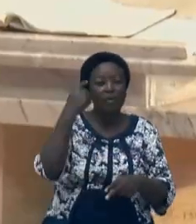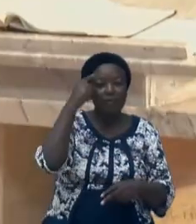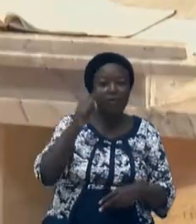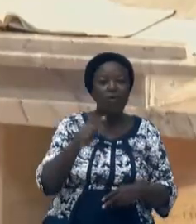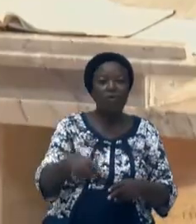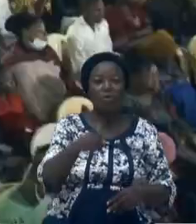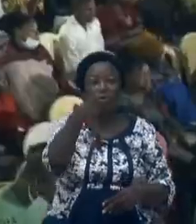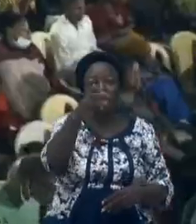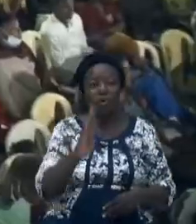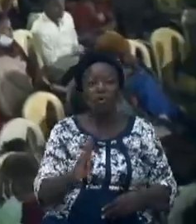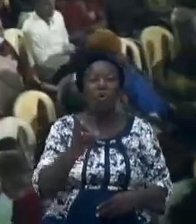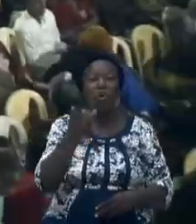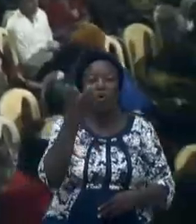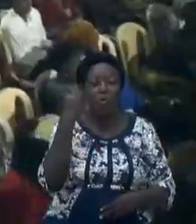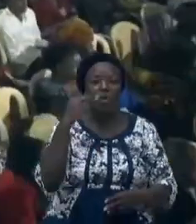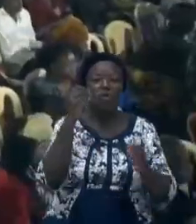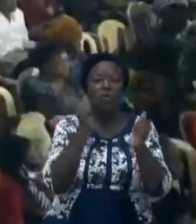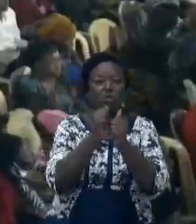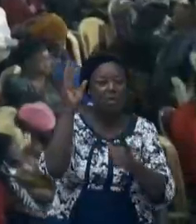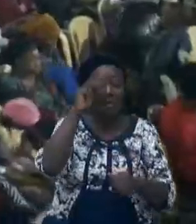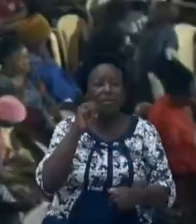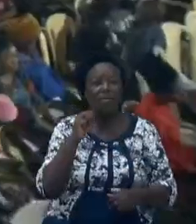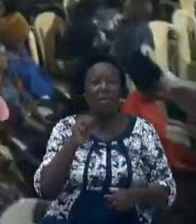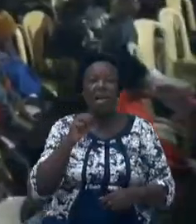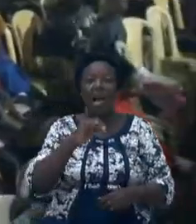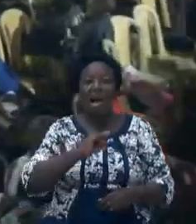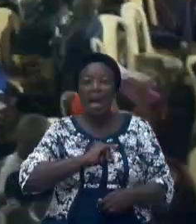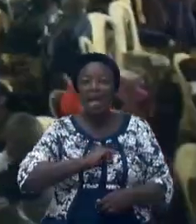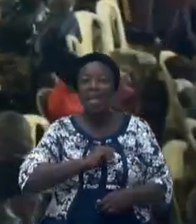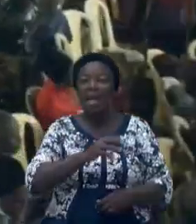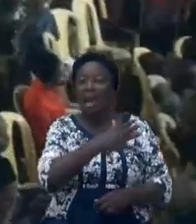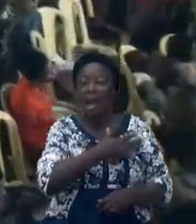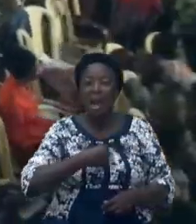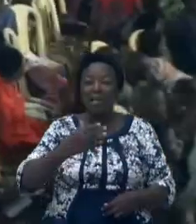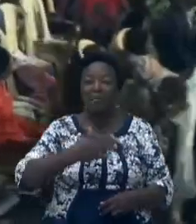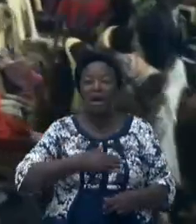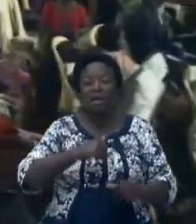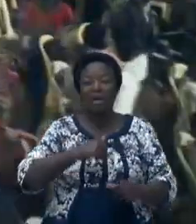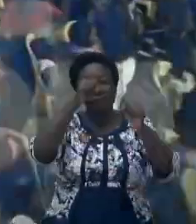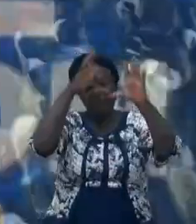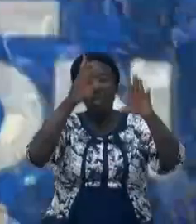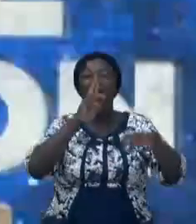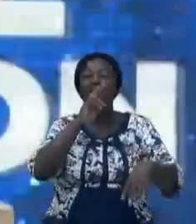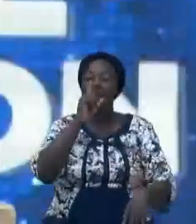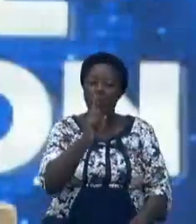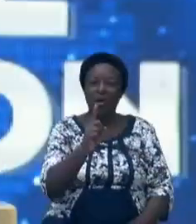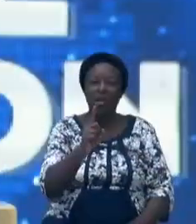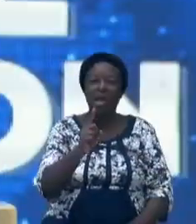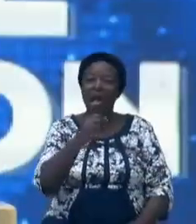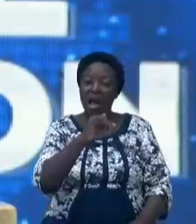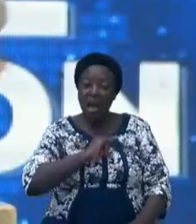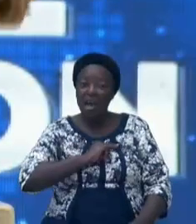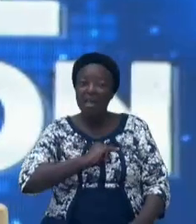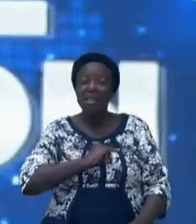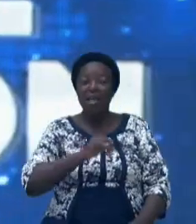balayer au nom de jésus car dieu était avec lui moi et mon